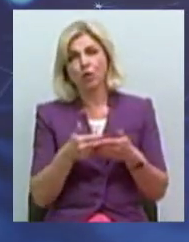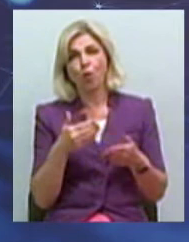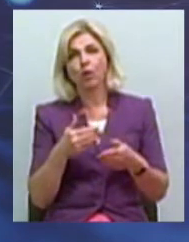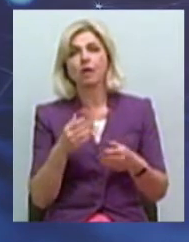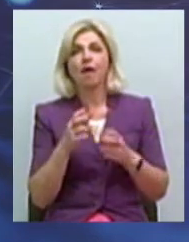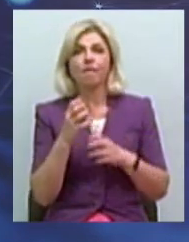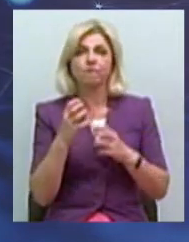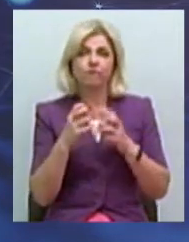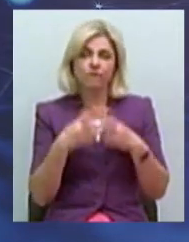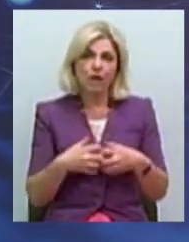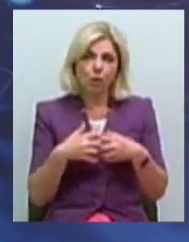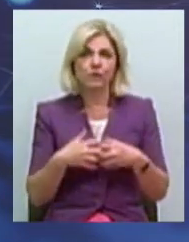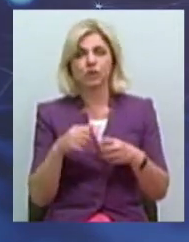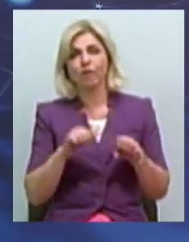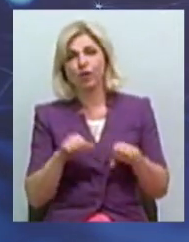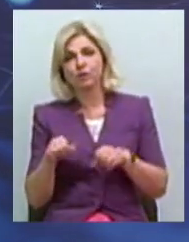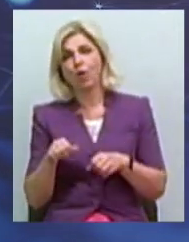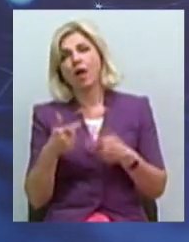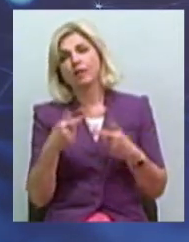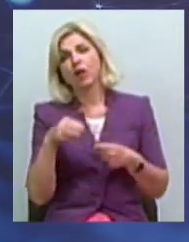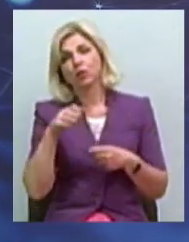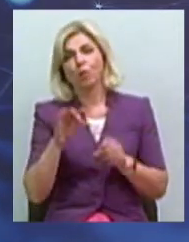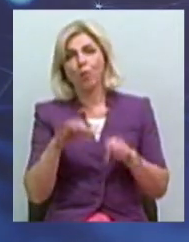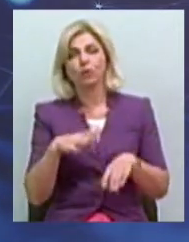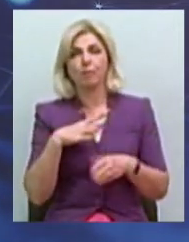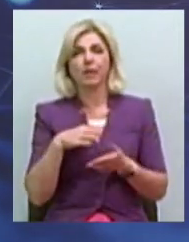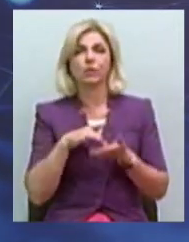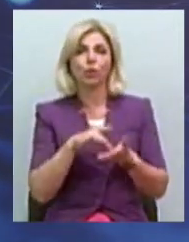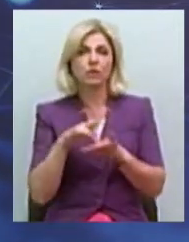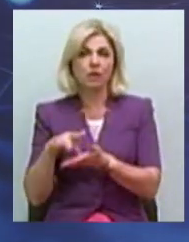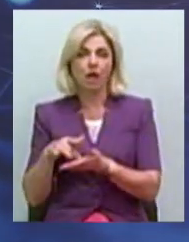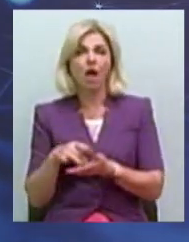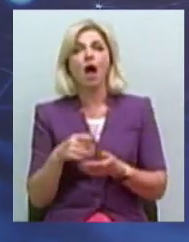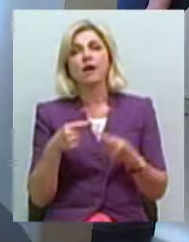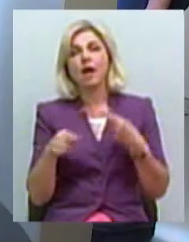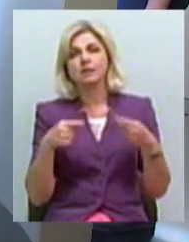виробничих якихось можливостей, десь туристичних і так далі. Наскільки велика різниця щодо прибутків?